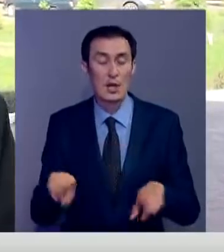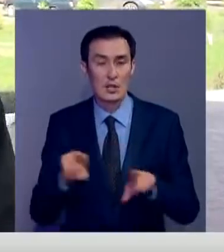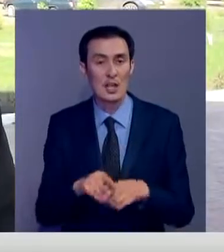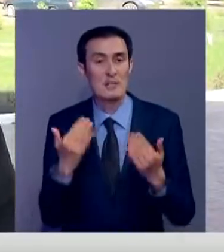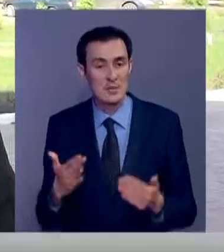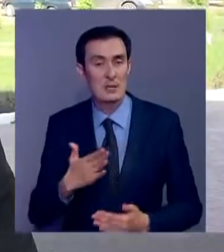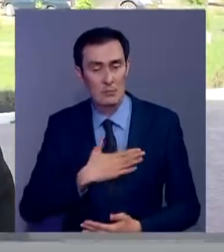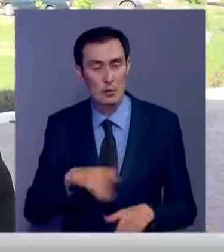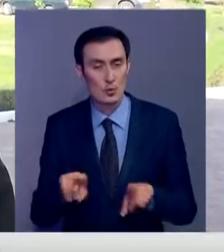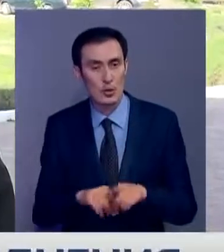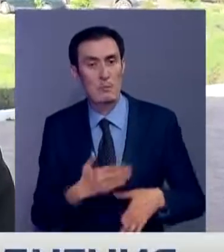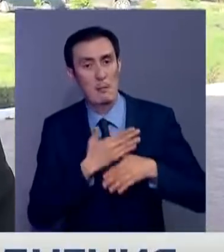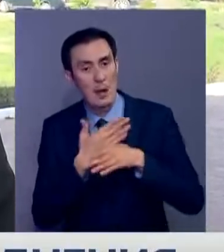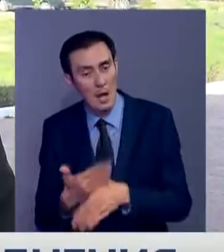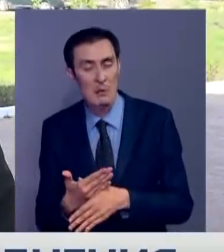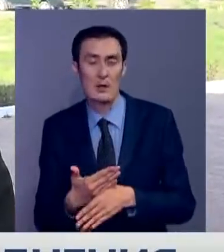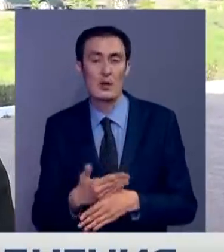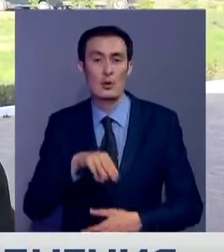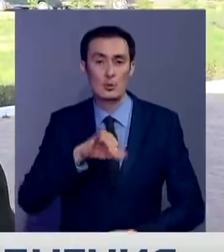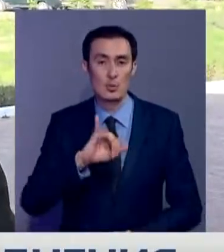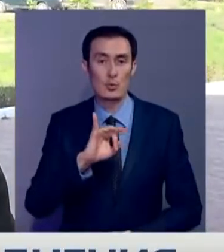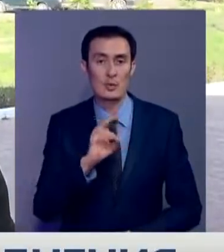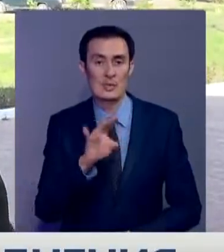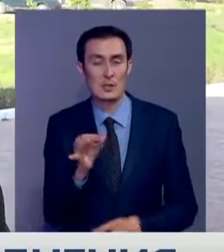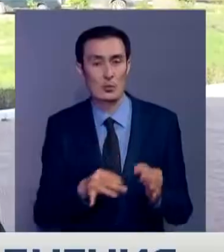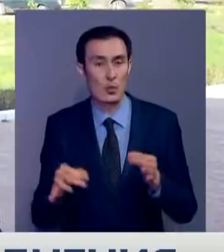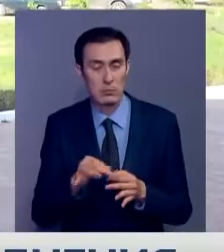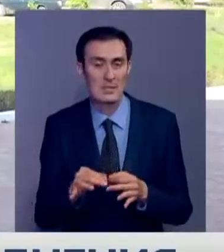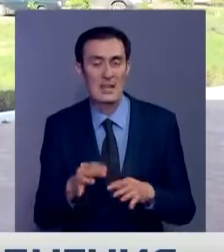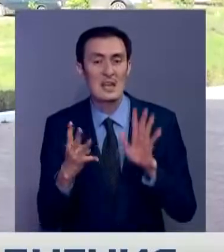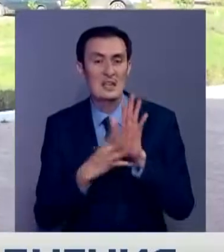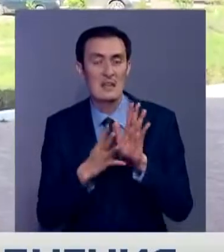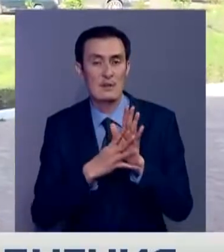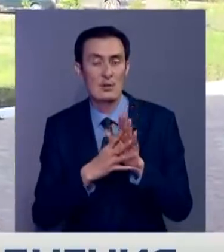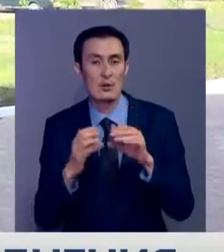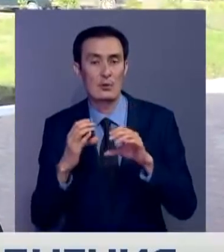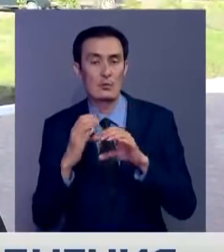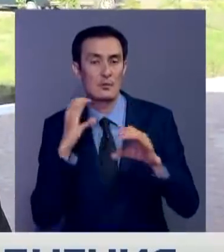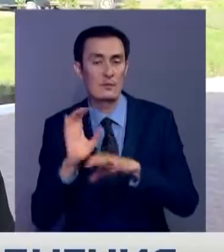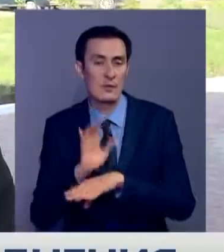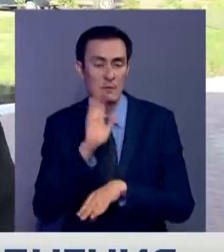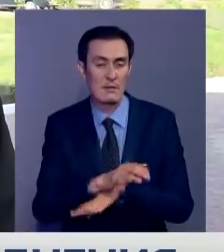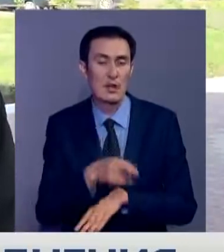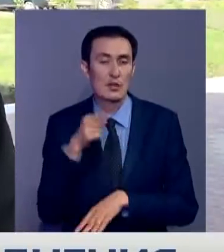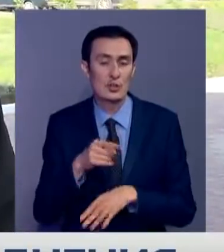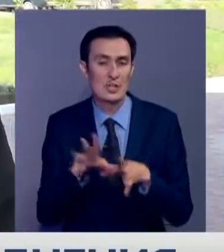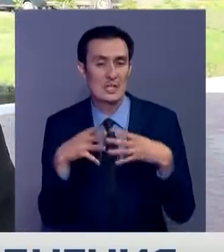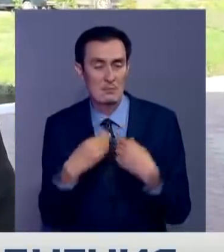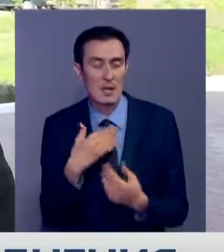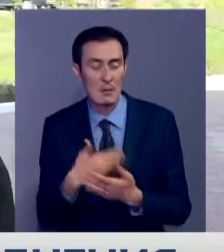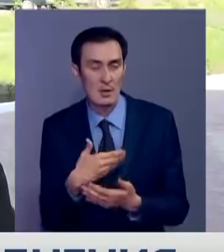мы помогаем Туркестанской области. 9 караванов отправляли нуждающим, более 1000 семей, например,